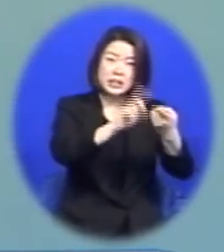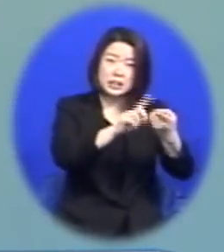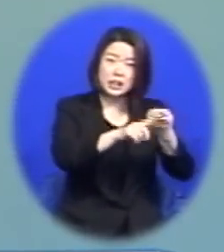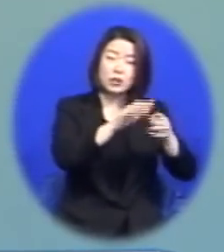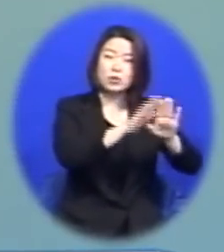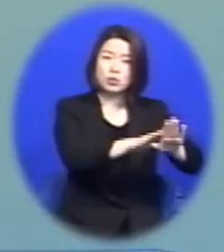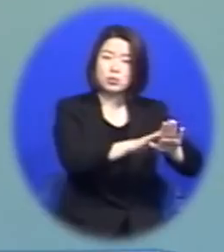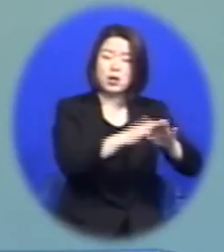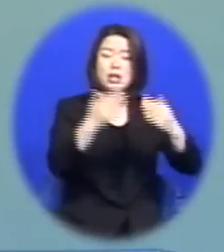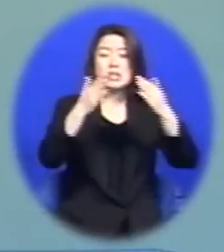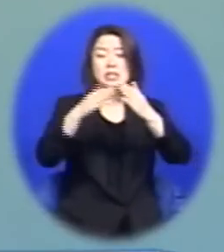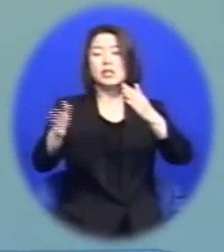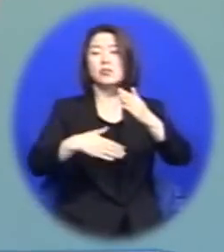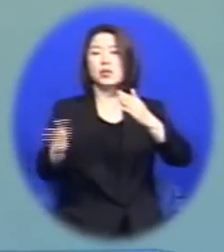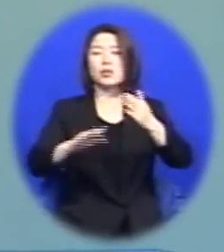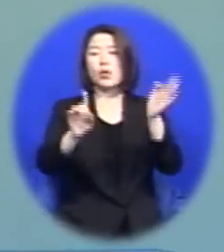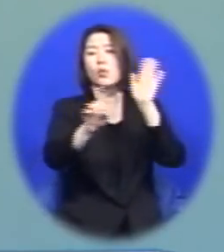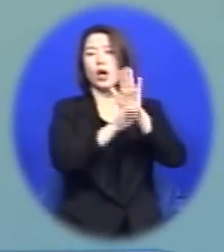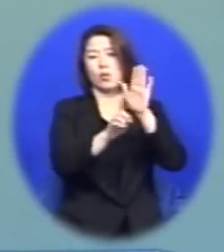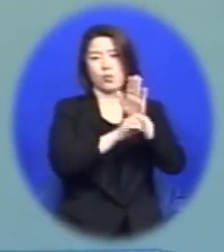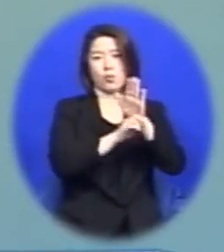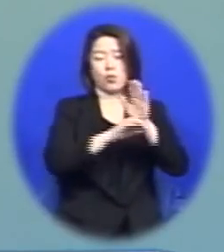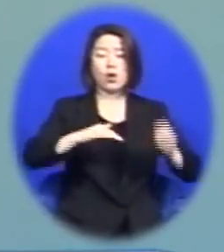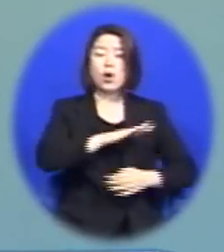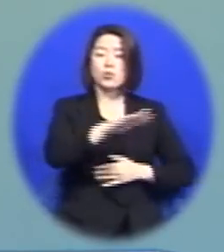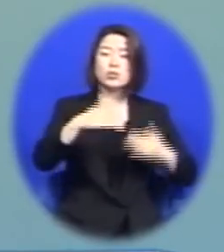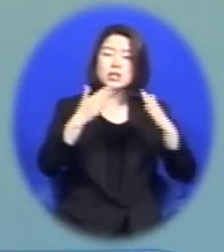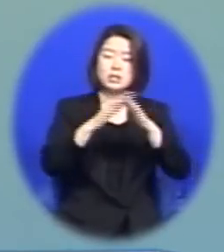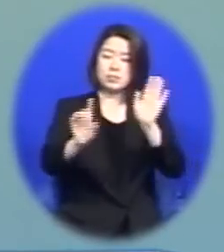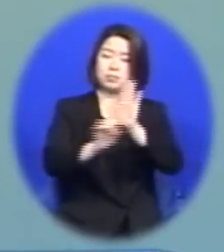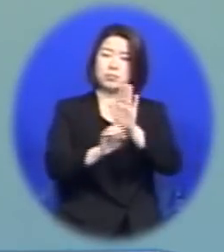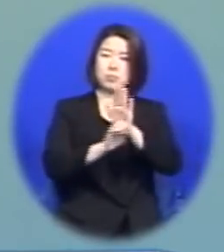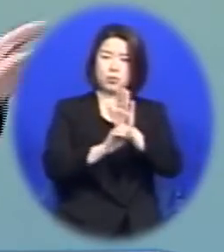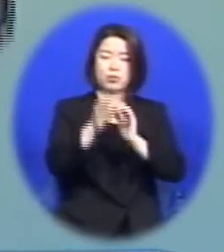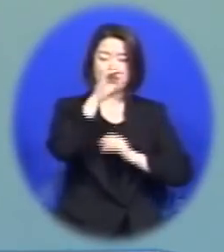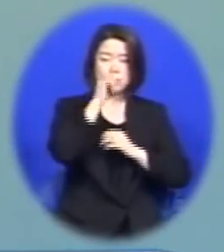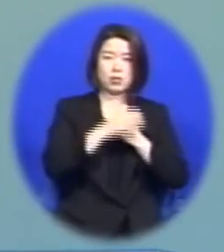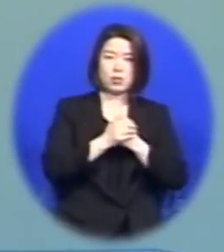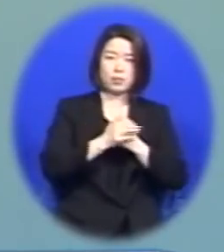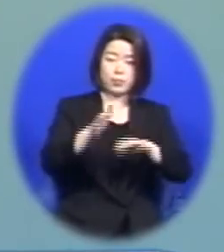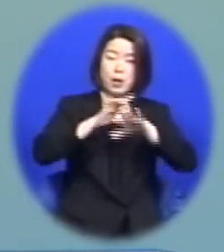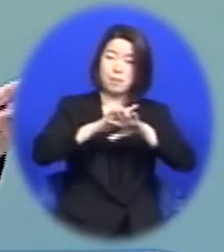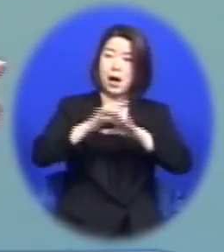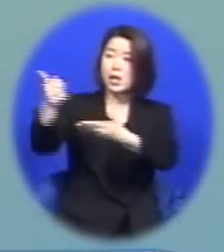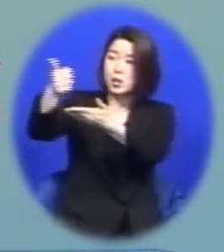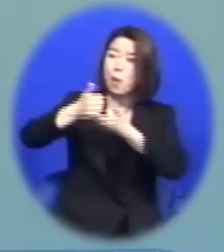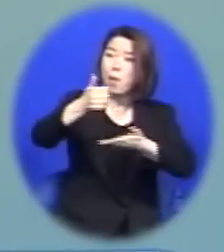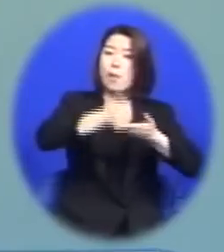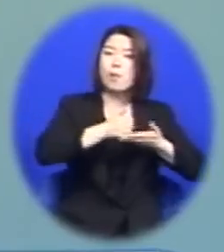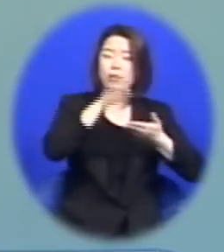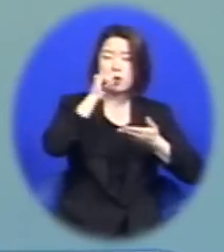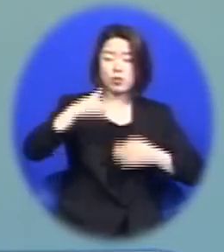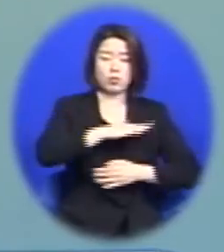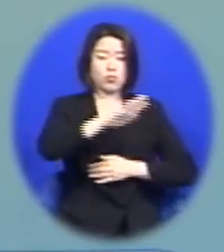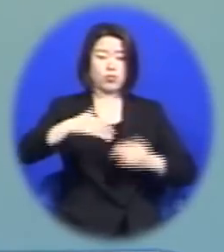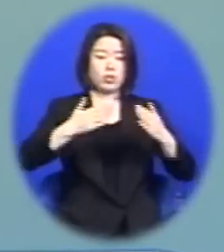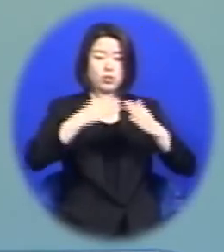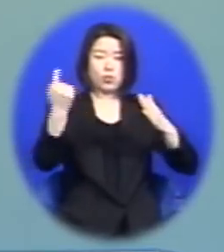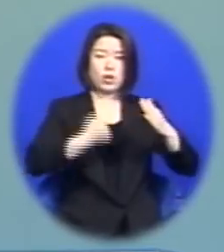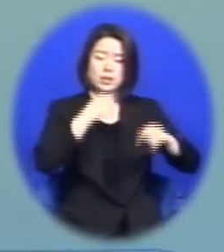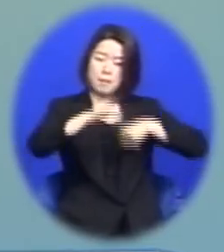광고하는 거에요 우리집 인 집이라고 마귀의 보고 초청하는 거에요 우리 집에 와서 마음껏 노르